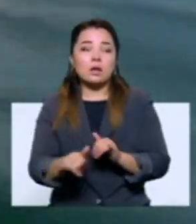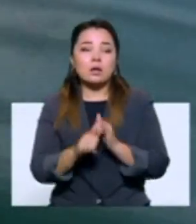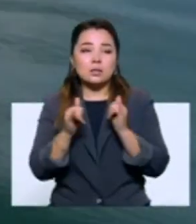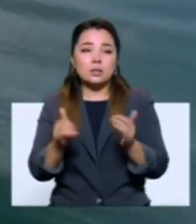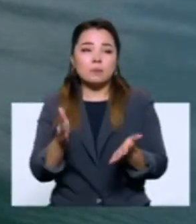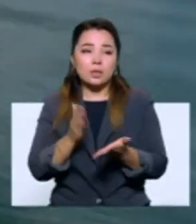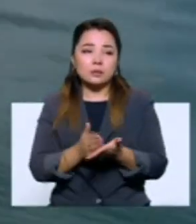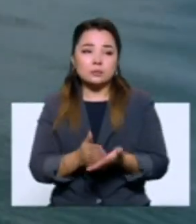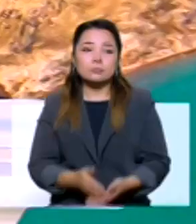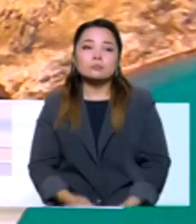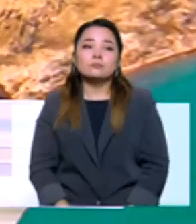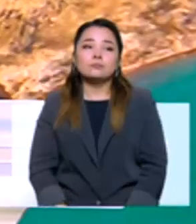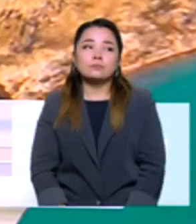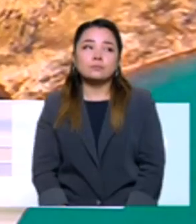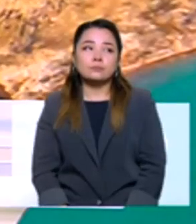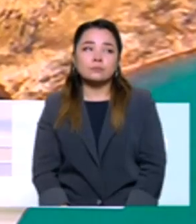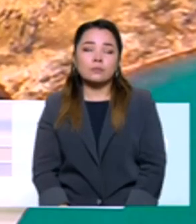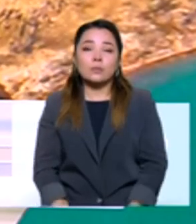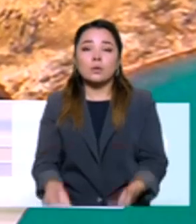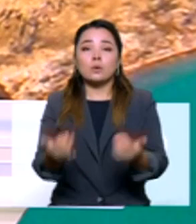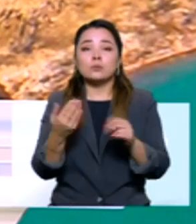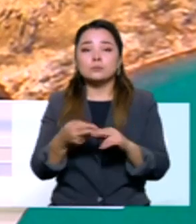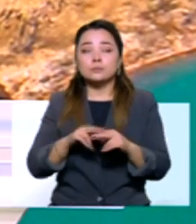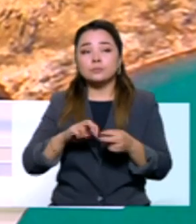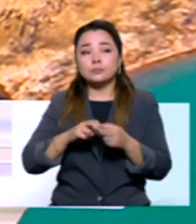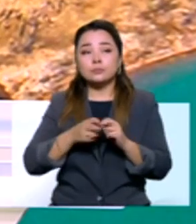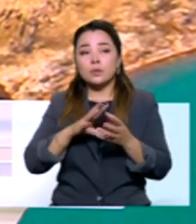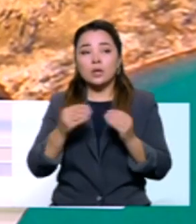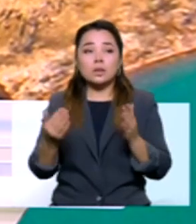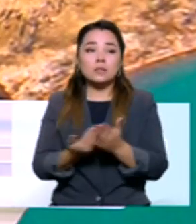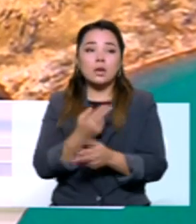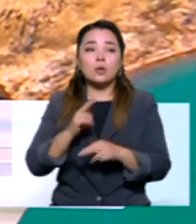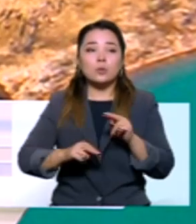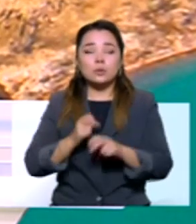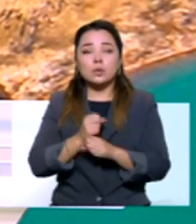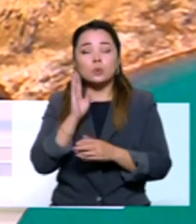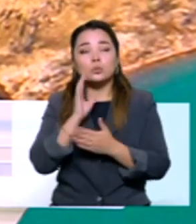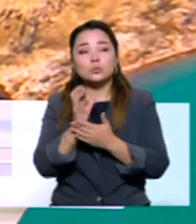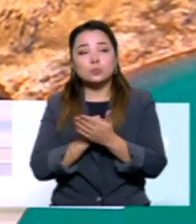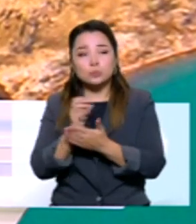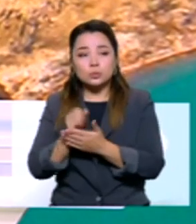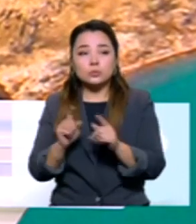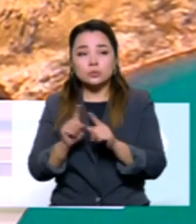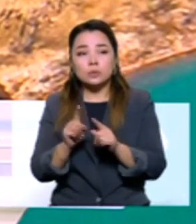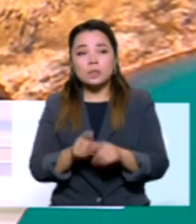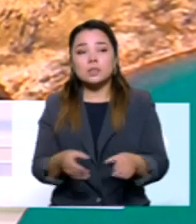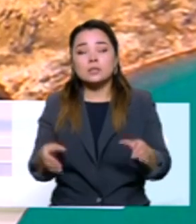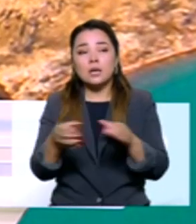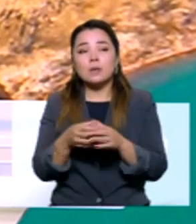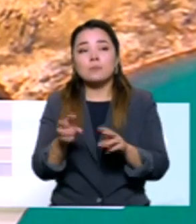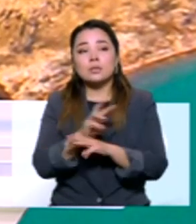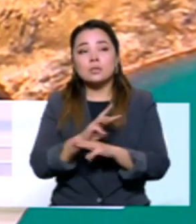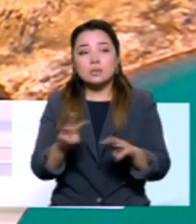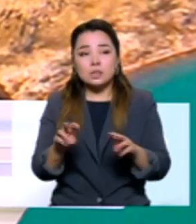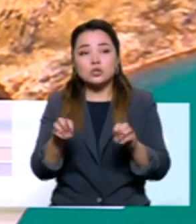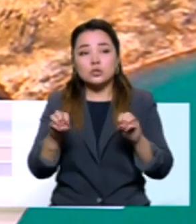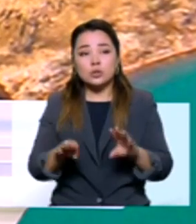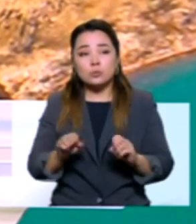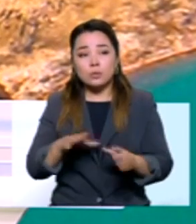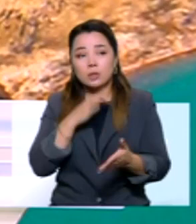тастаған. Енді осы мәселелерді жаңадан құрылған су ресурстары және ирригация министрлігі шеше ала